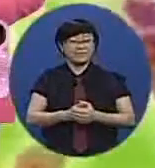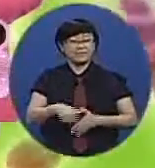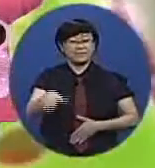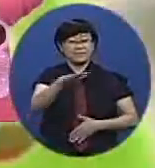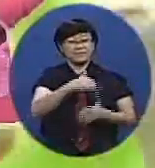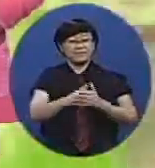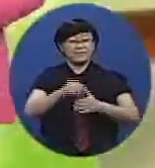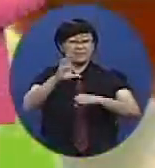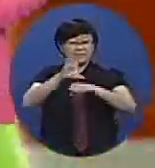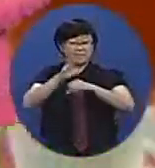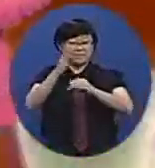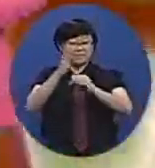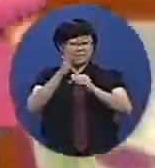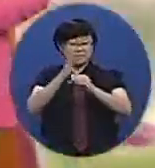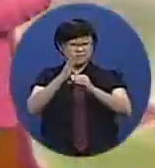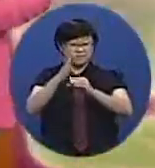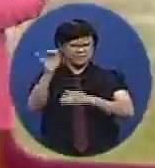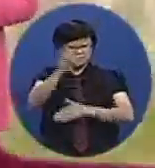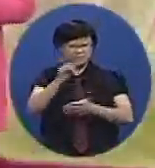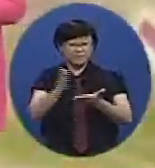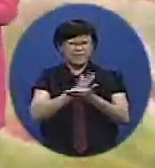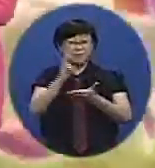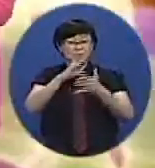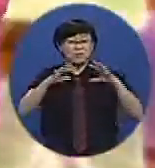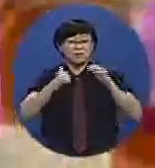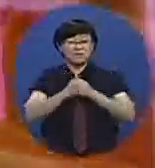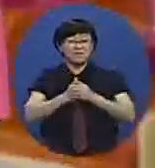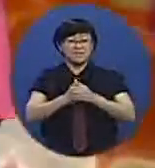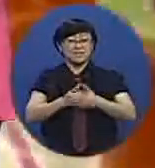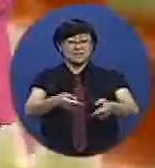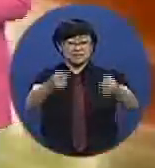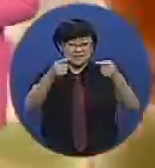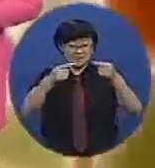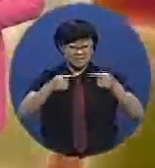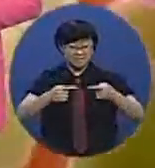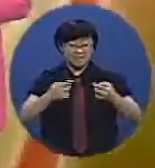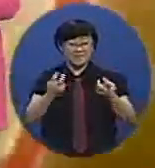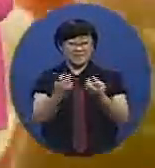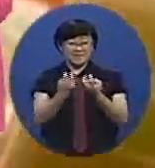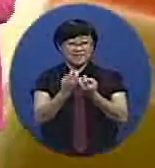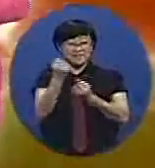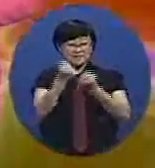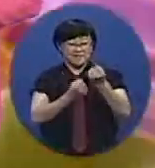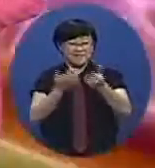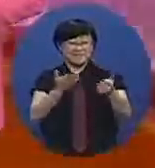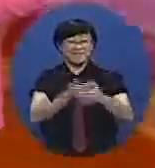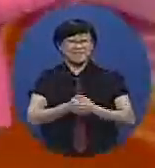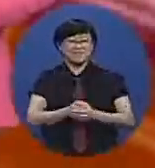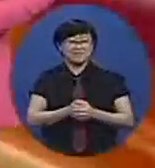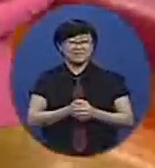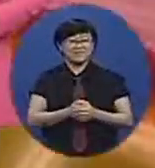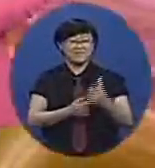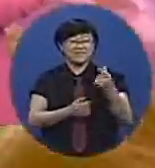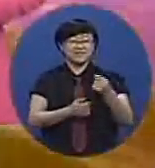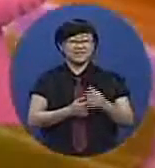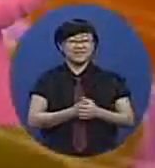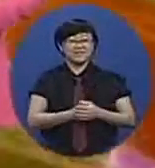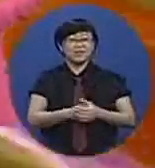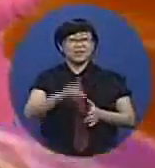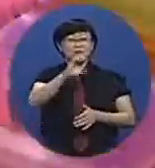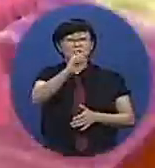저희 생방송 전국 나눔 노래자랑 참가 방법을 또 우리 또 송봉수 씨가 또 설명을 좀 해드릴까요? 아, 참가 방법이요?